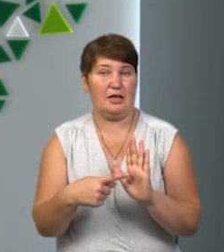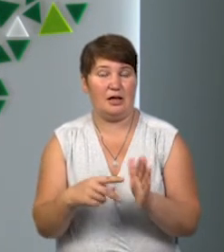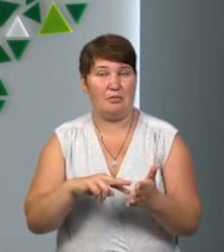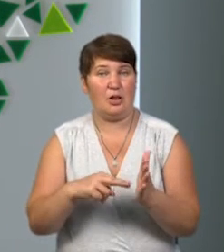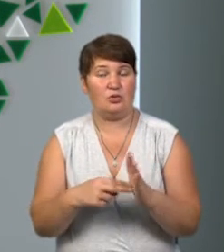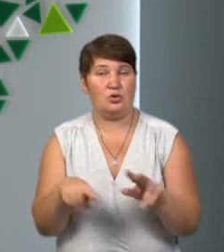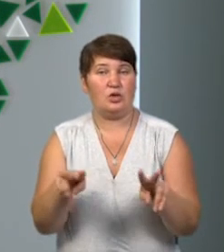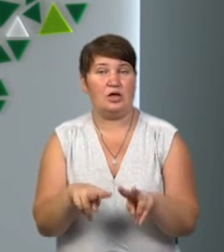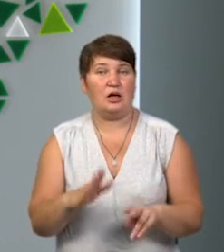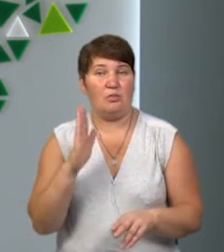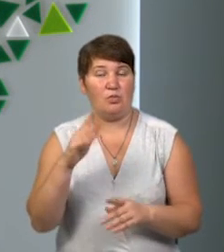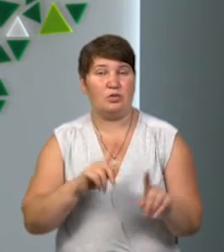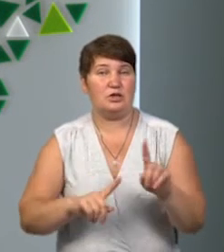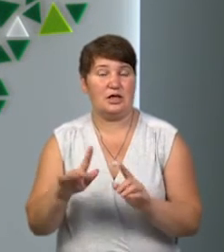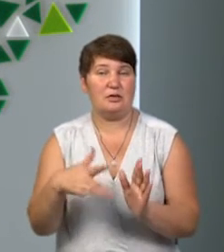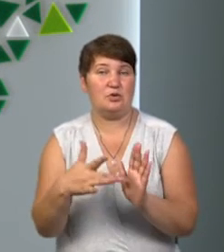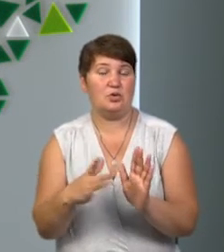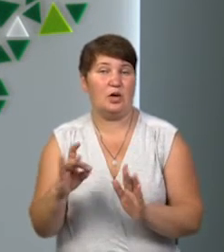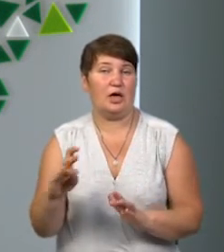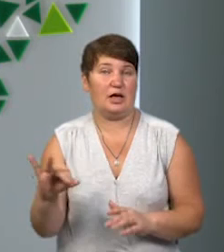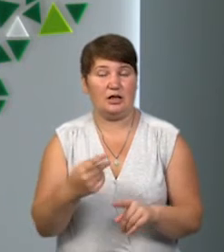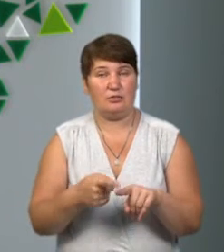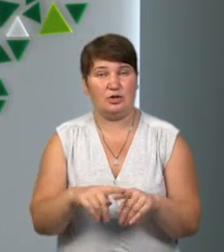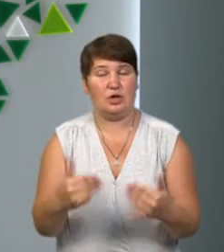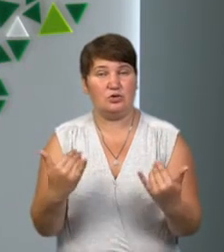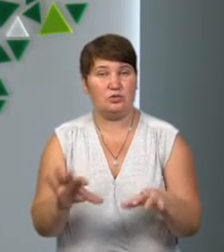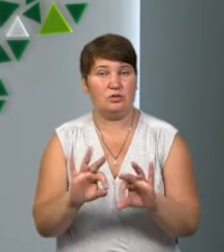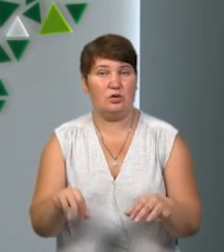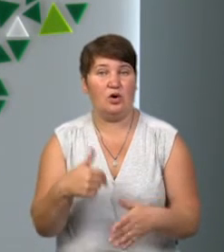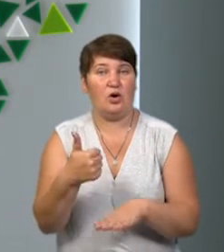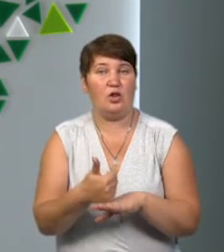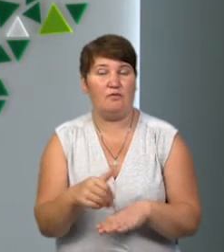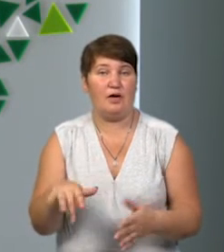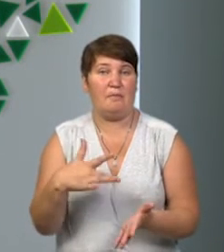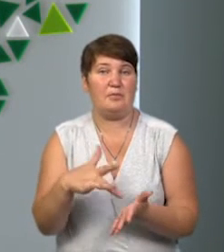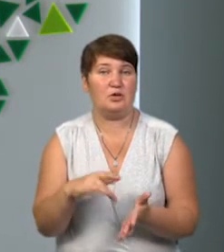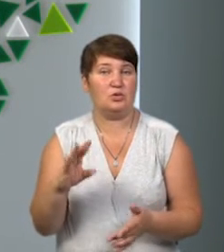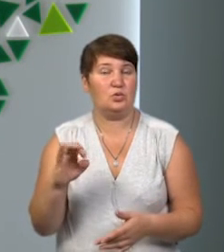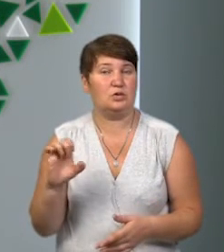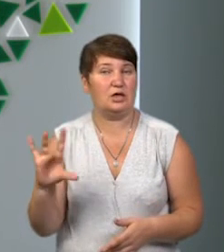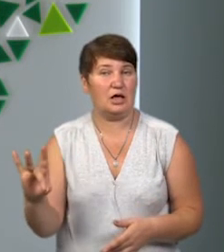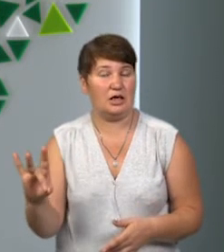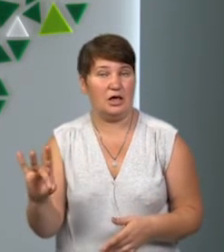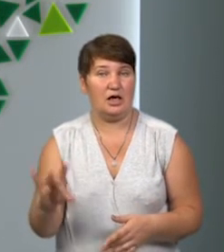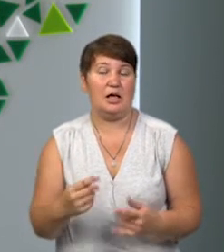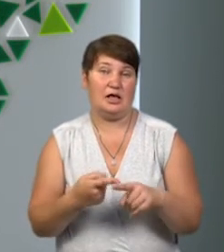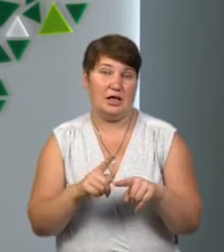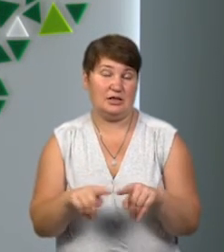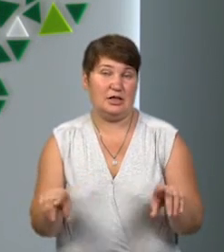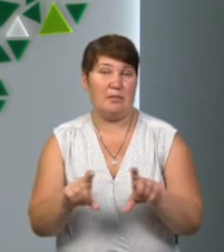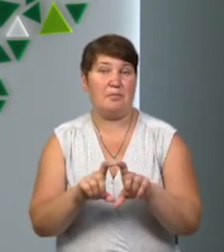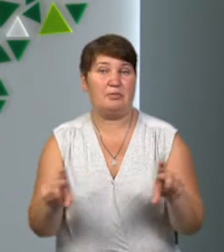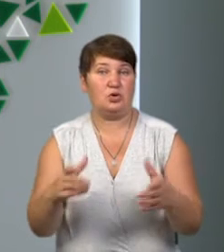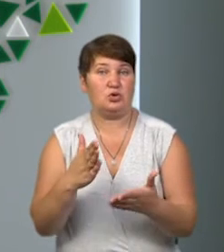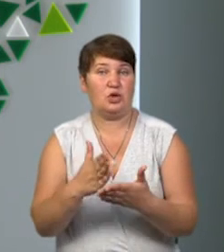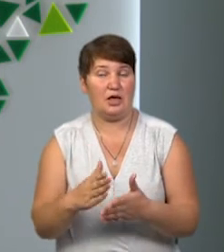на майбутній сесії міської ради. Про це сьогодні розповів голова міста Ігор Слюзар. Проте на це приміщення, що є